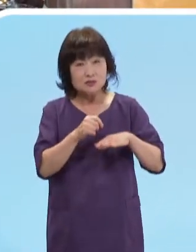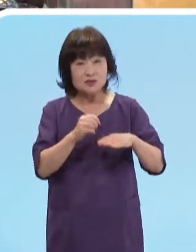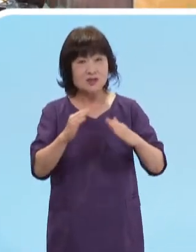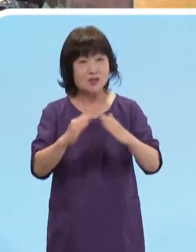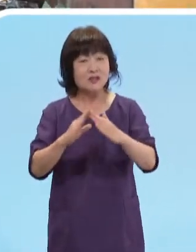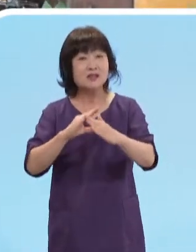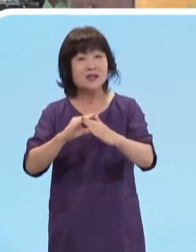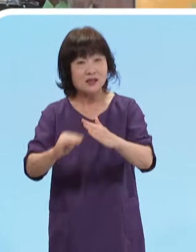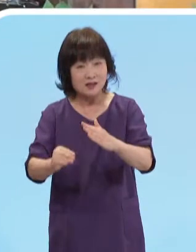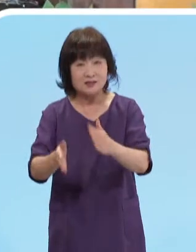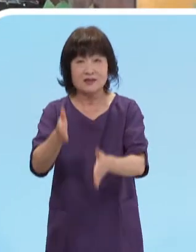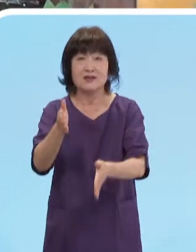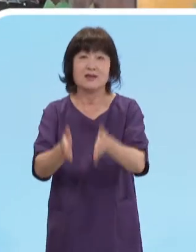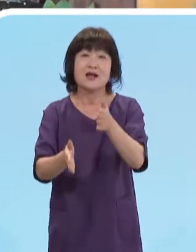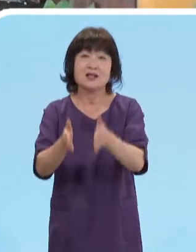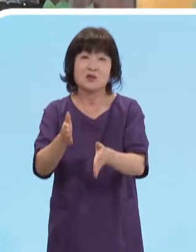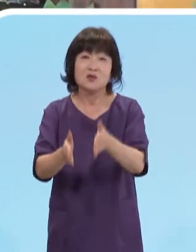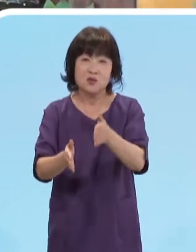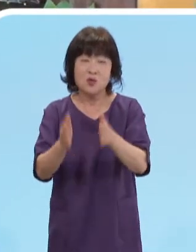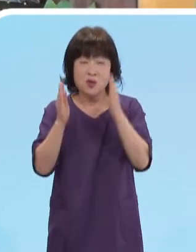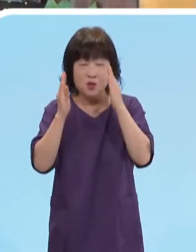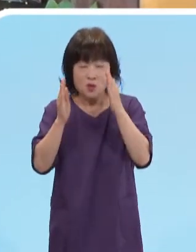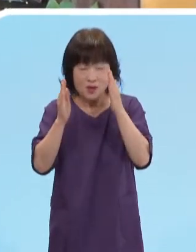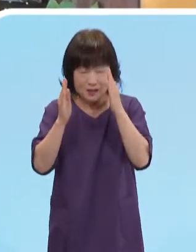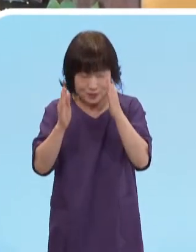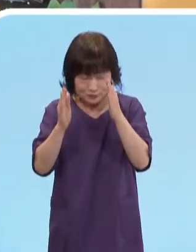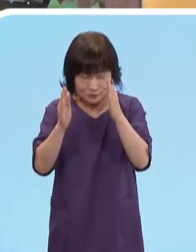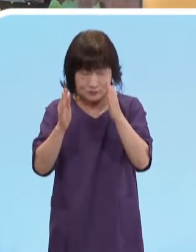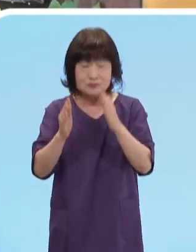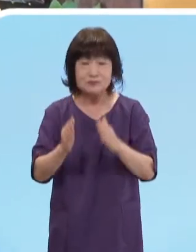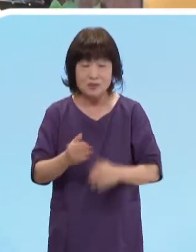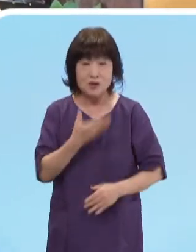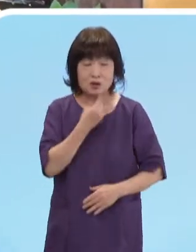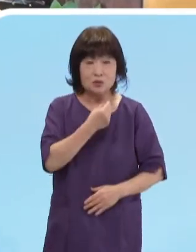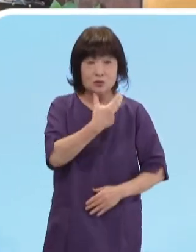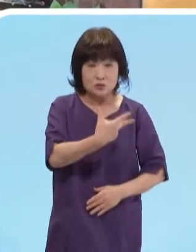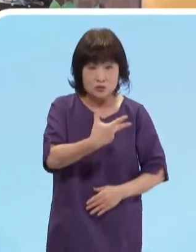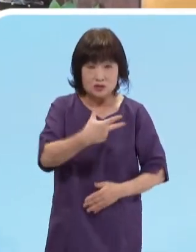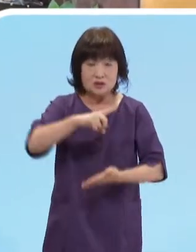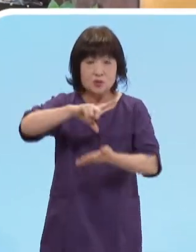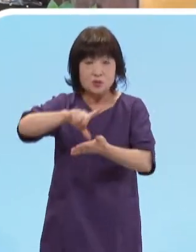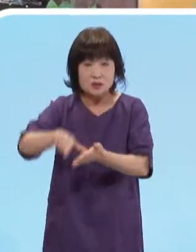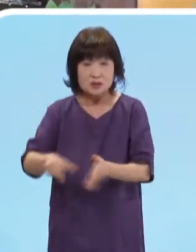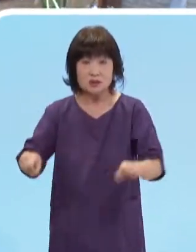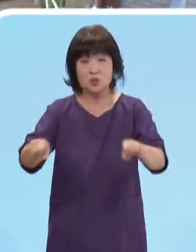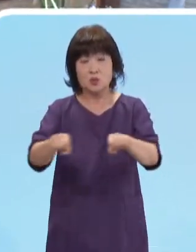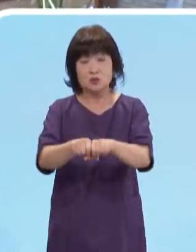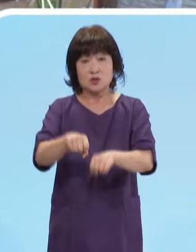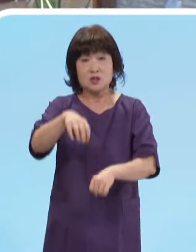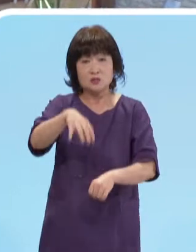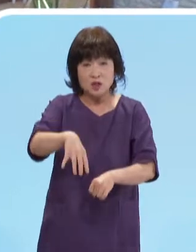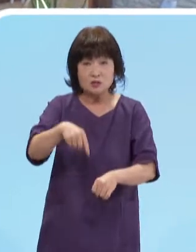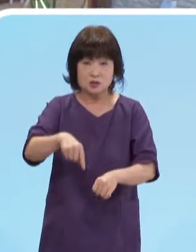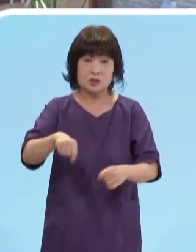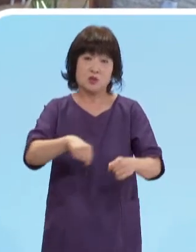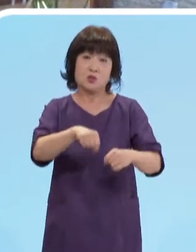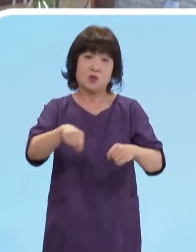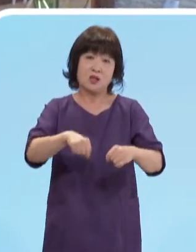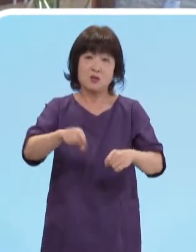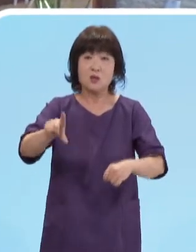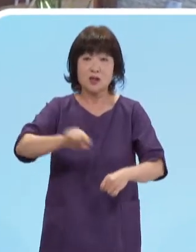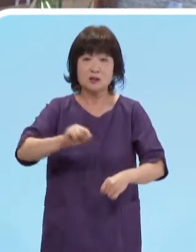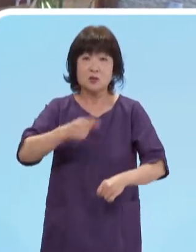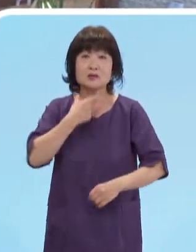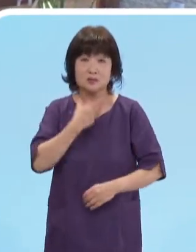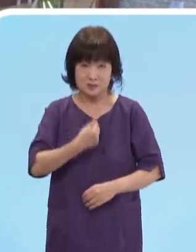またお家で介護頑張っていただける、そういうような福祉と地域をつなぐ場として使っていただけたらなと思っ